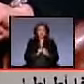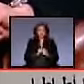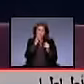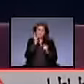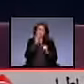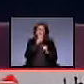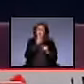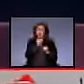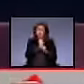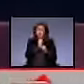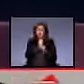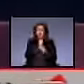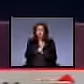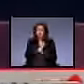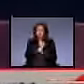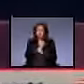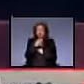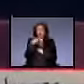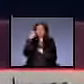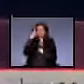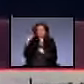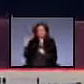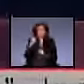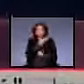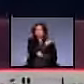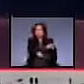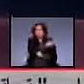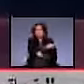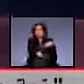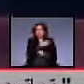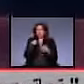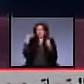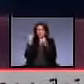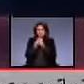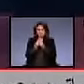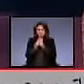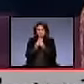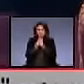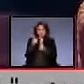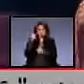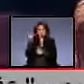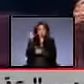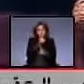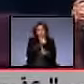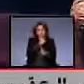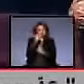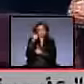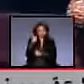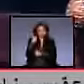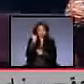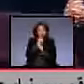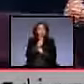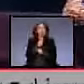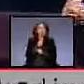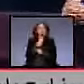كده. انا سعيد جدا بالتجربه دي، سعيد ان انا اشتغلت مع مروان حامد مخرج موهوب جدا، مخرج بيحب شغله